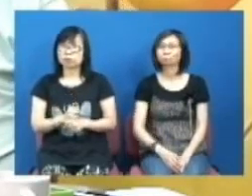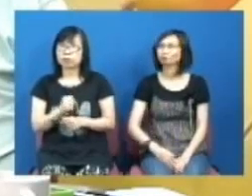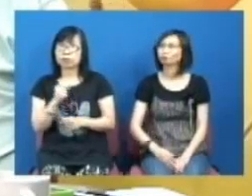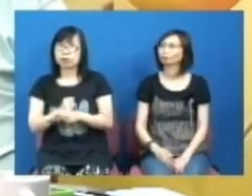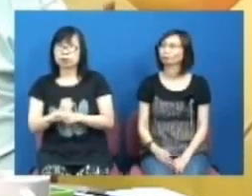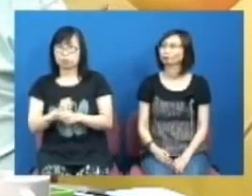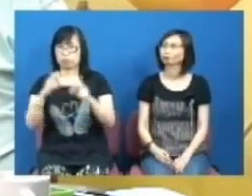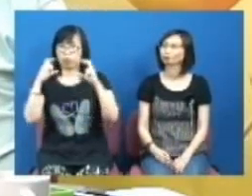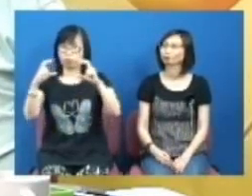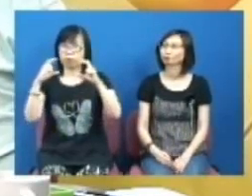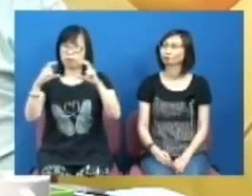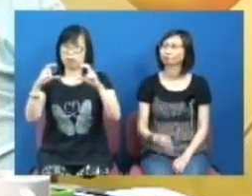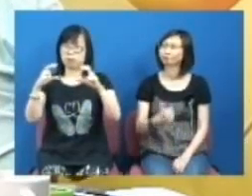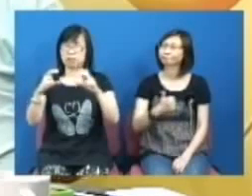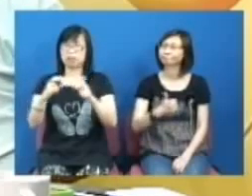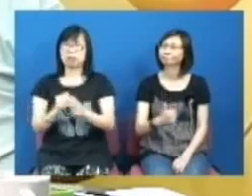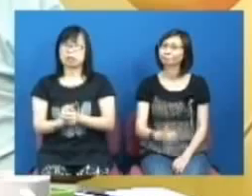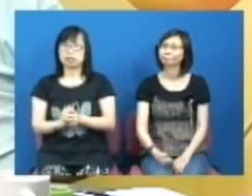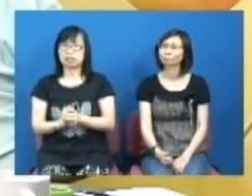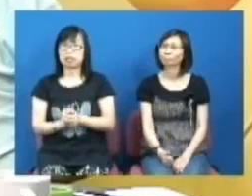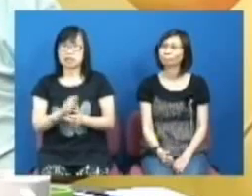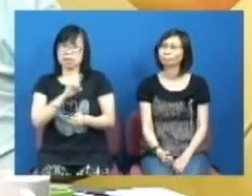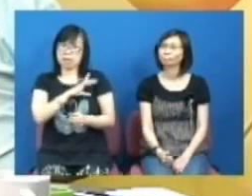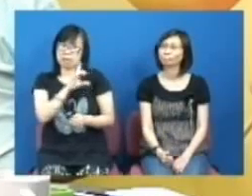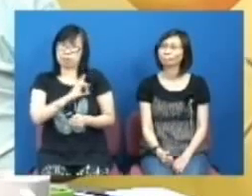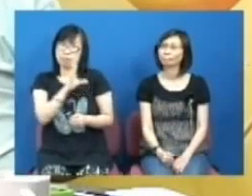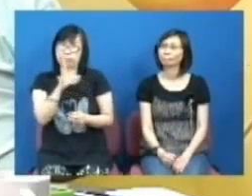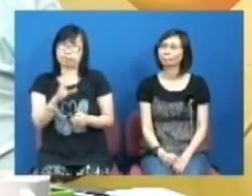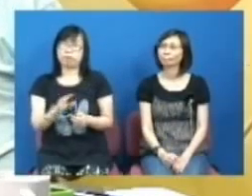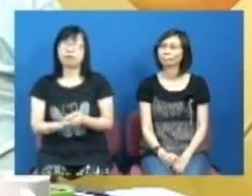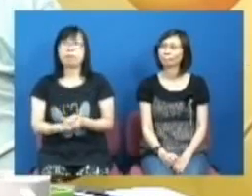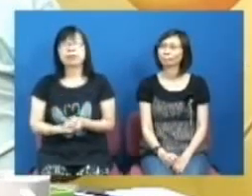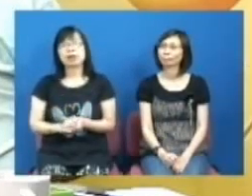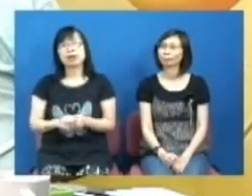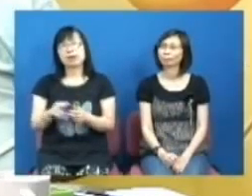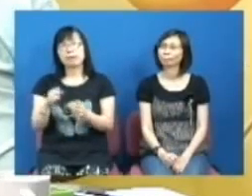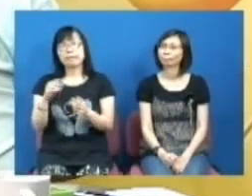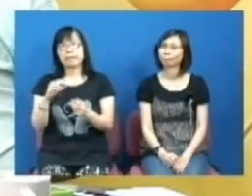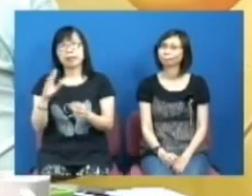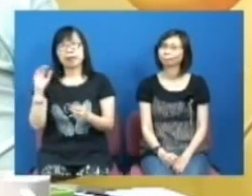通過地鐵， 係咯， 通過地鐵私有化啦， 係咯， 係嘛？通過